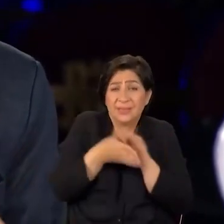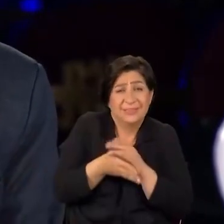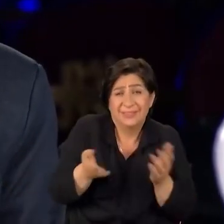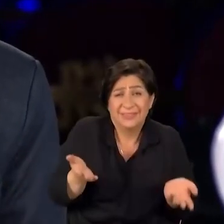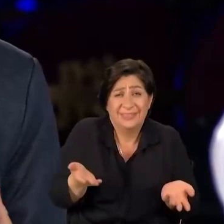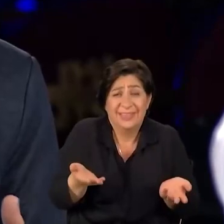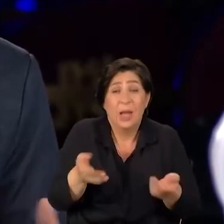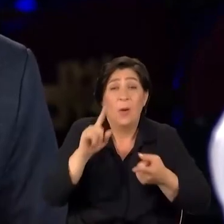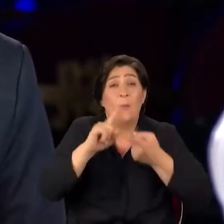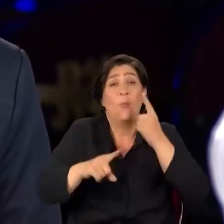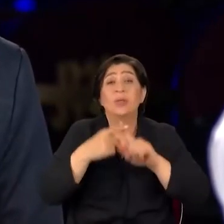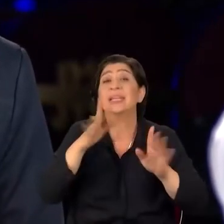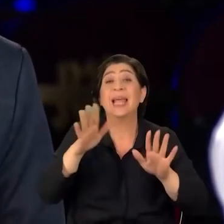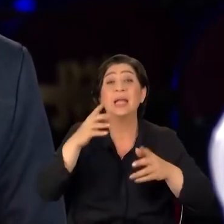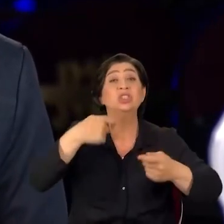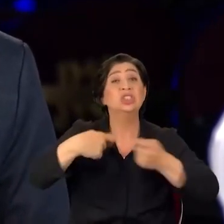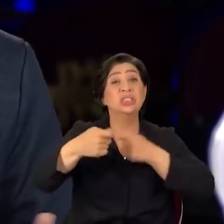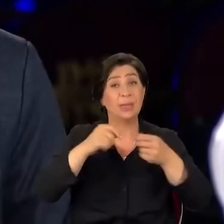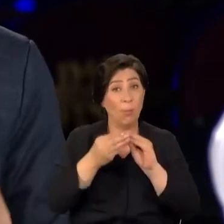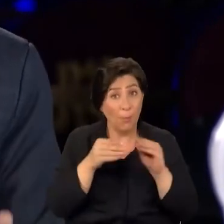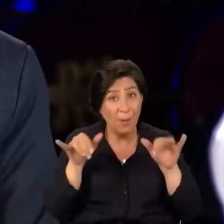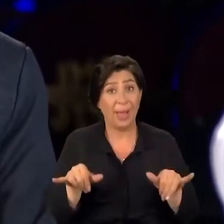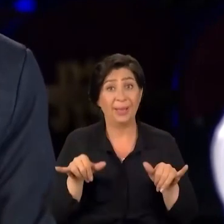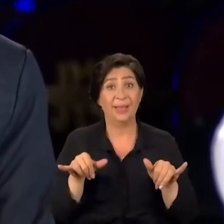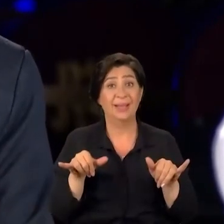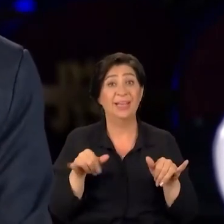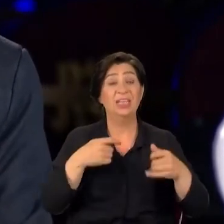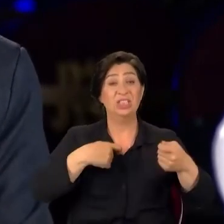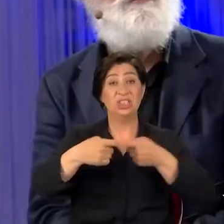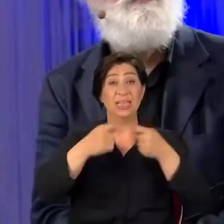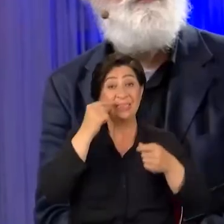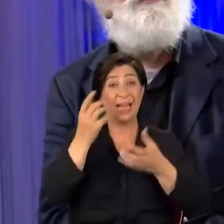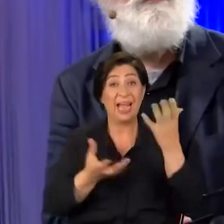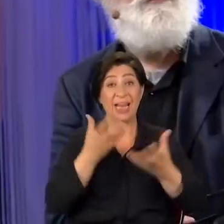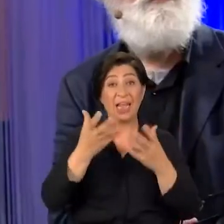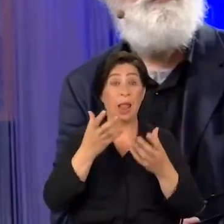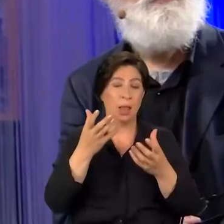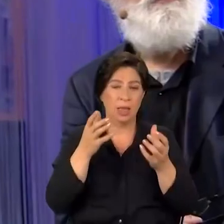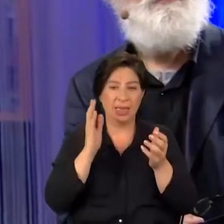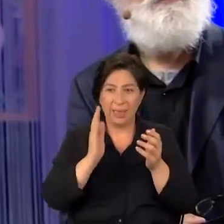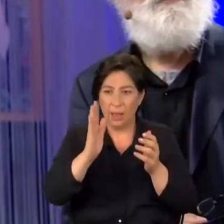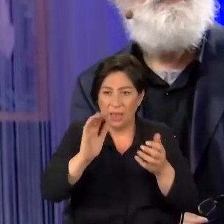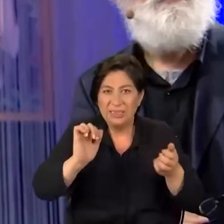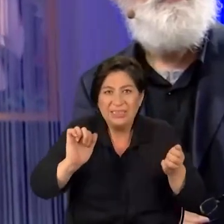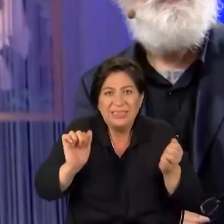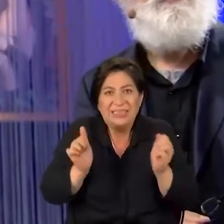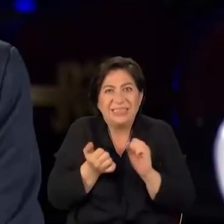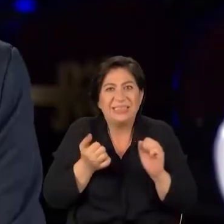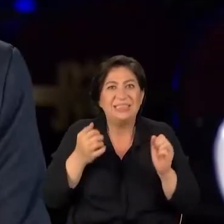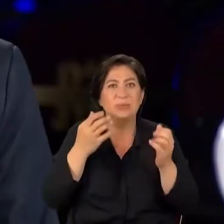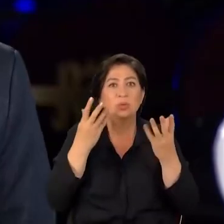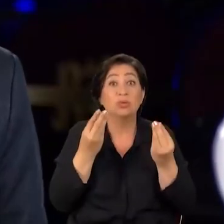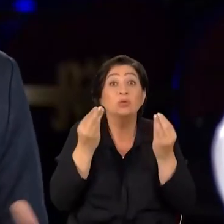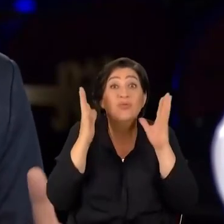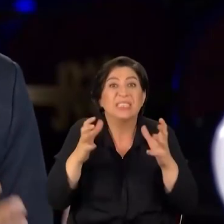Dolayısıyla sadece siyaset değil, şirketlerin de problemi bu. Yani şirketlerin de bütün insan kaynakları, politikaları giderek tıkanıyor ve tıkanacak, daha da çok